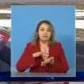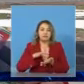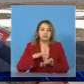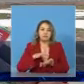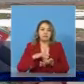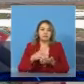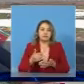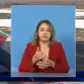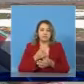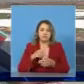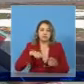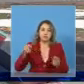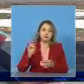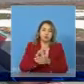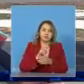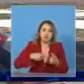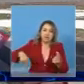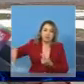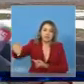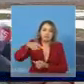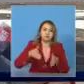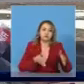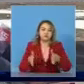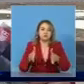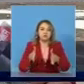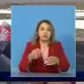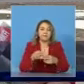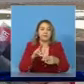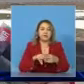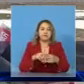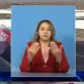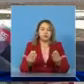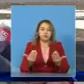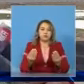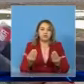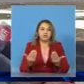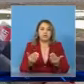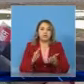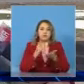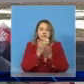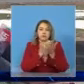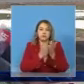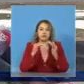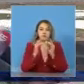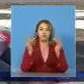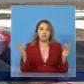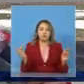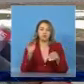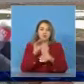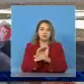қаламызға соқпай айналып өтетін жол ғой енді. Сол демек, мына бүгінгі жобамыз, мына көпір іске